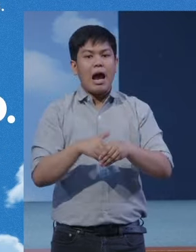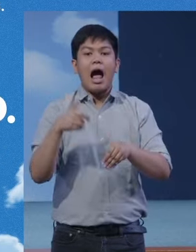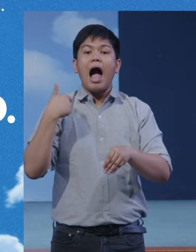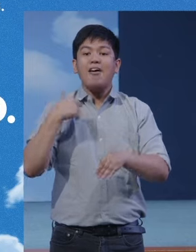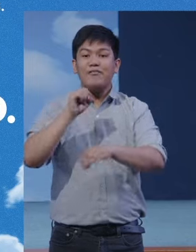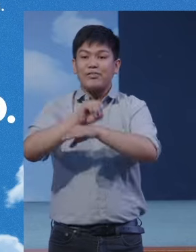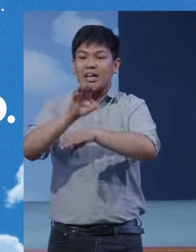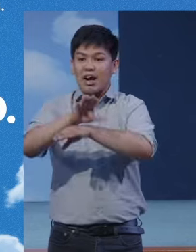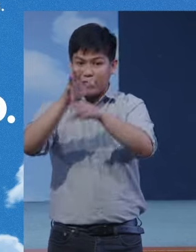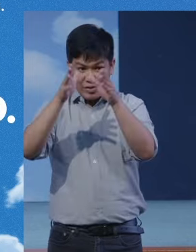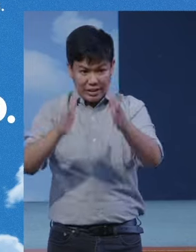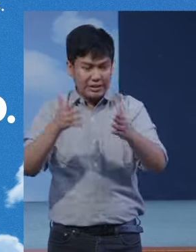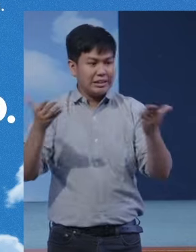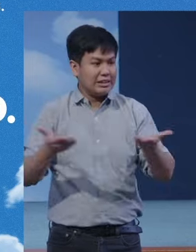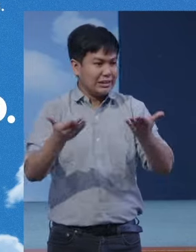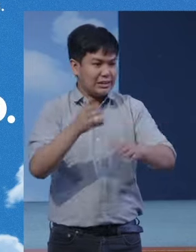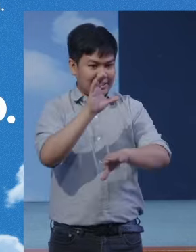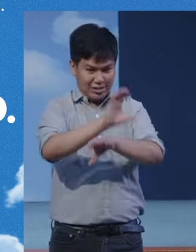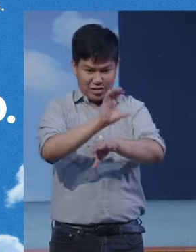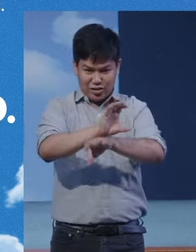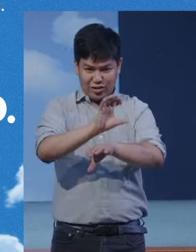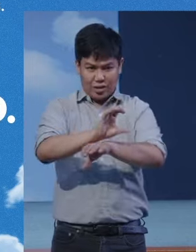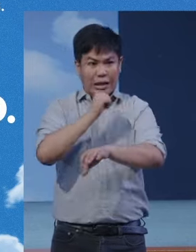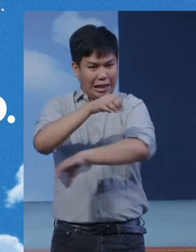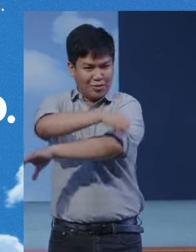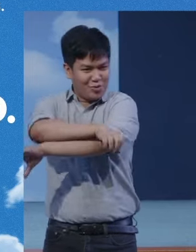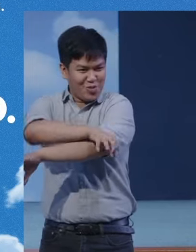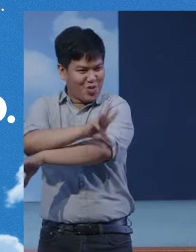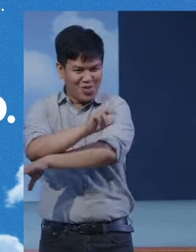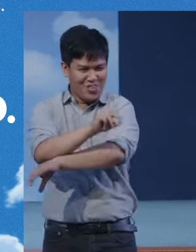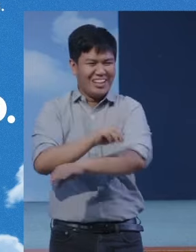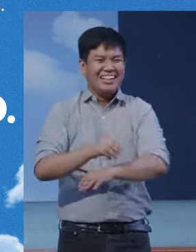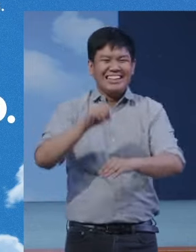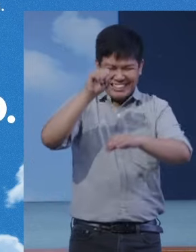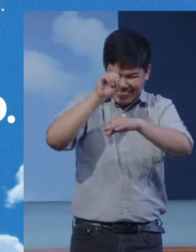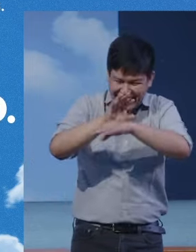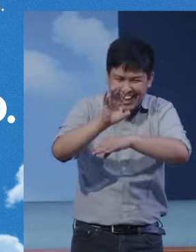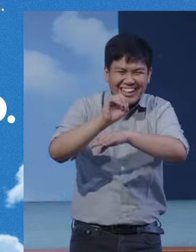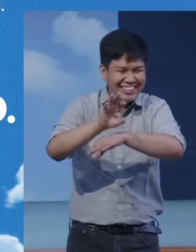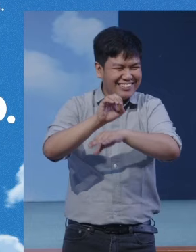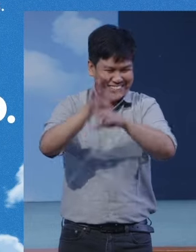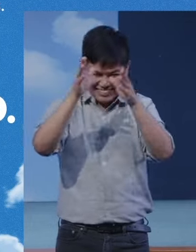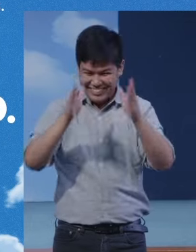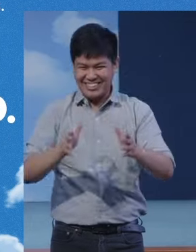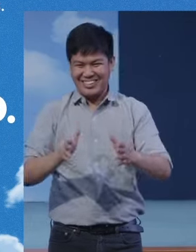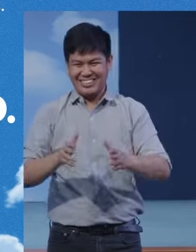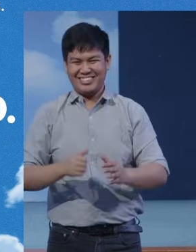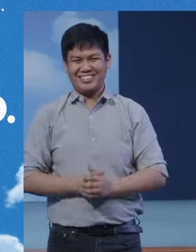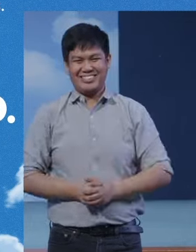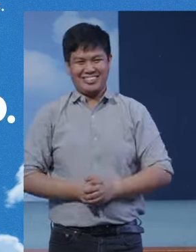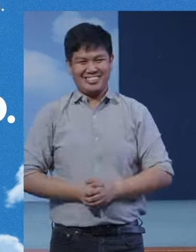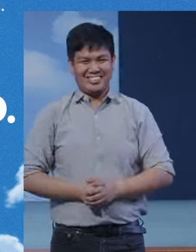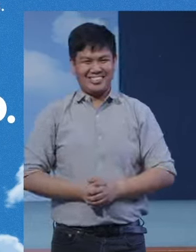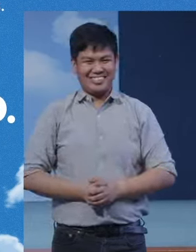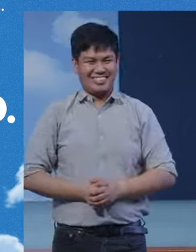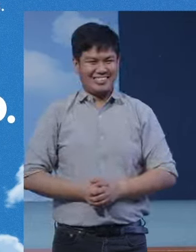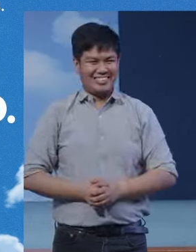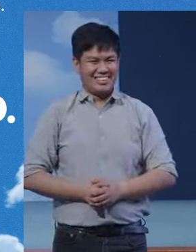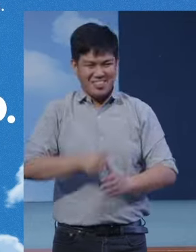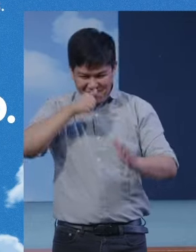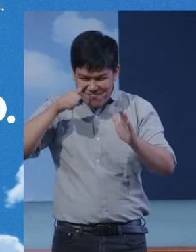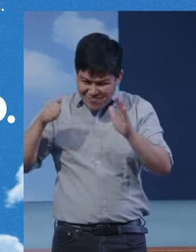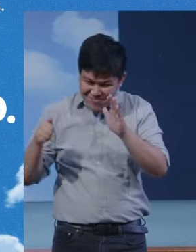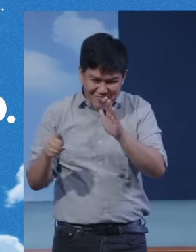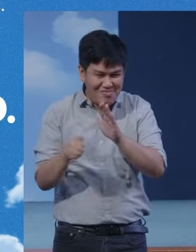counseling Center dito Pwede po kayong lumapit We will hold it in utmost confidence ang inyong